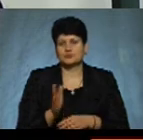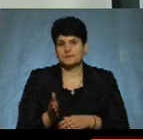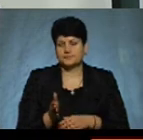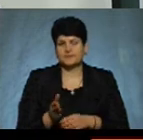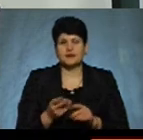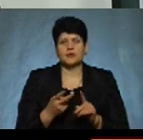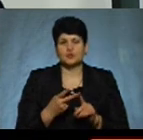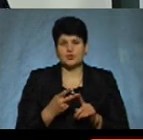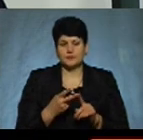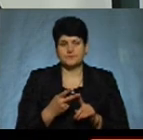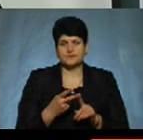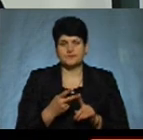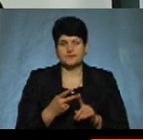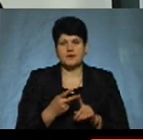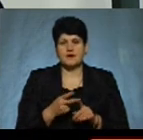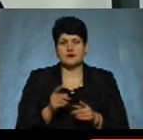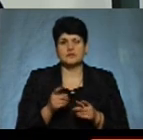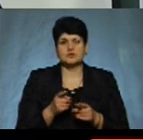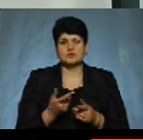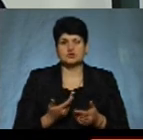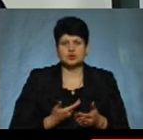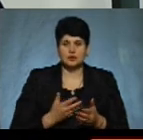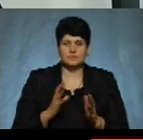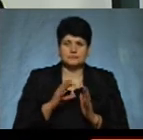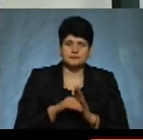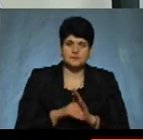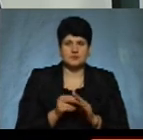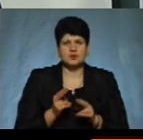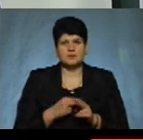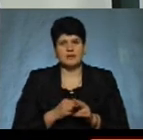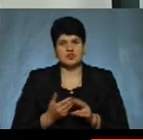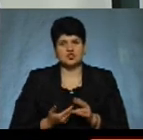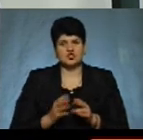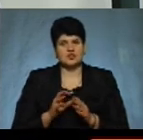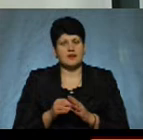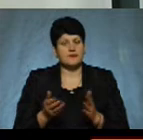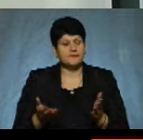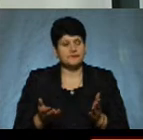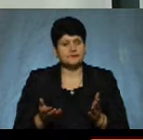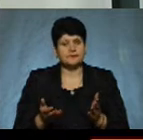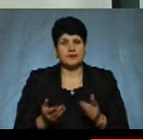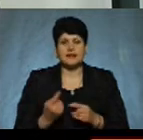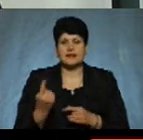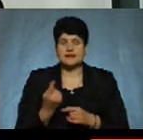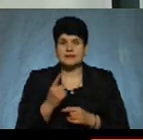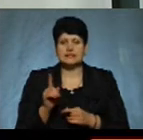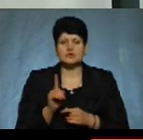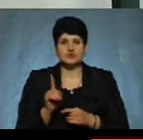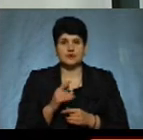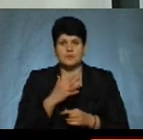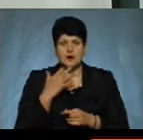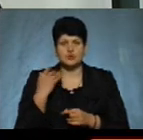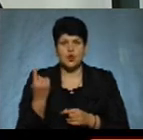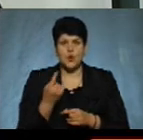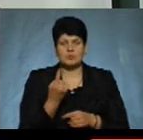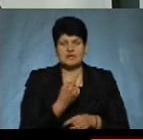раз. Друге, звичайно, чи амбулаторія з житлом, чи амбулаторія без житла. І єдине те, що багато областей